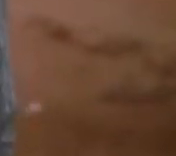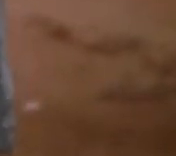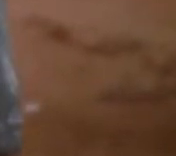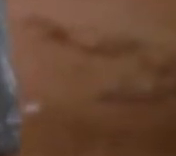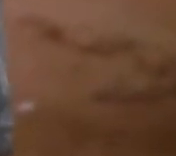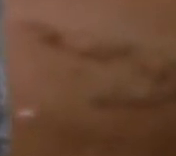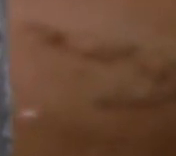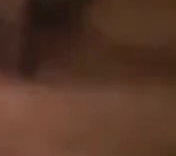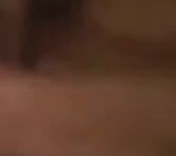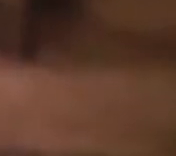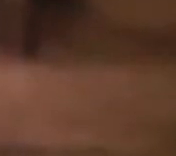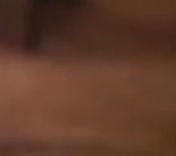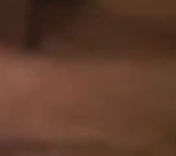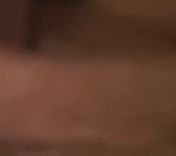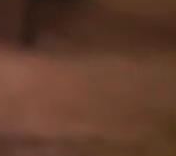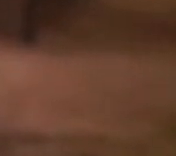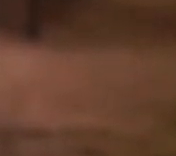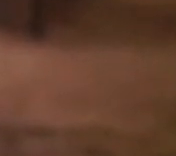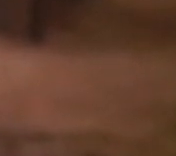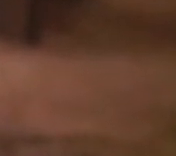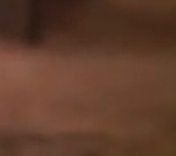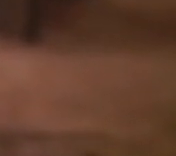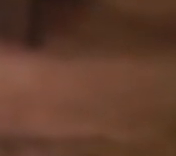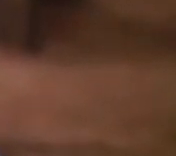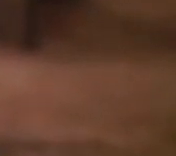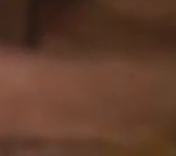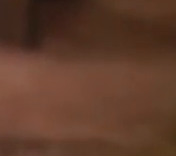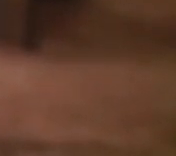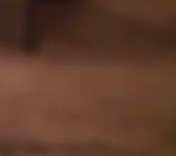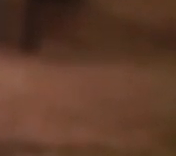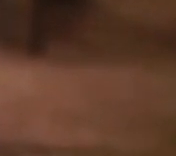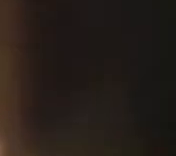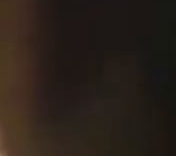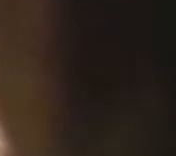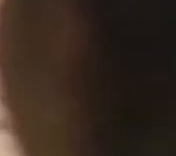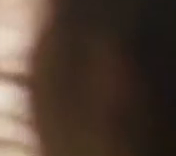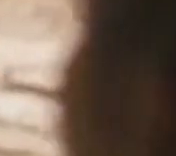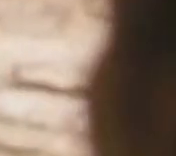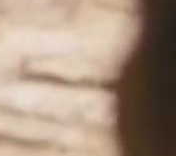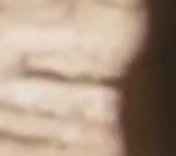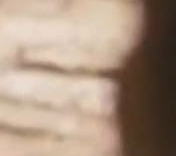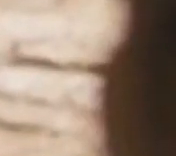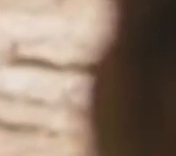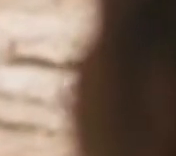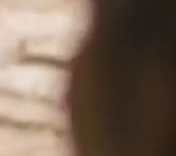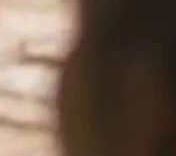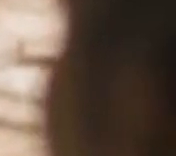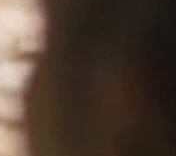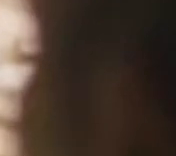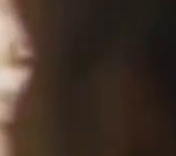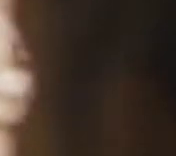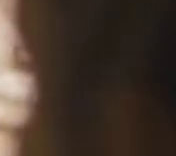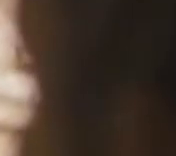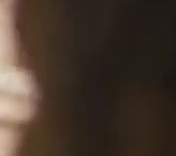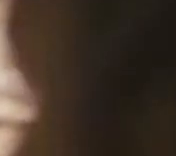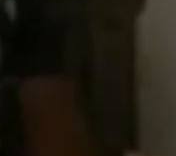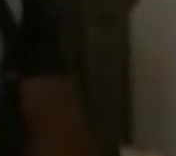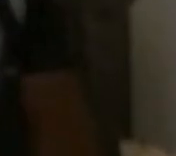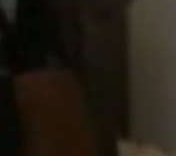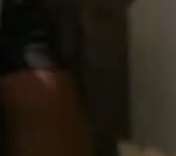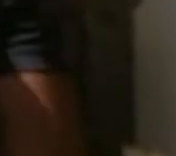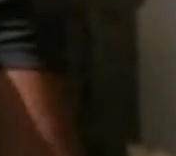tu kusinitachunguliwa mimi. Utachunguliwa na nani? Ukichungulia na wewe chungulia. Kwani kutoka kwangu na kuingia kwangu lazima nikwambie